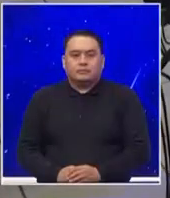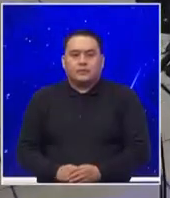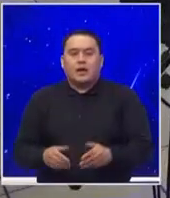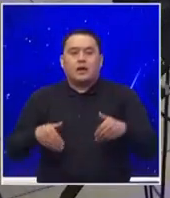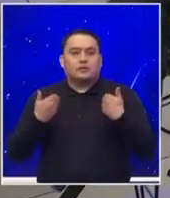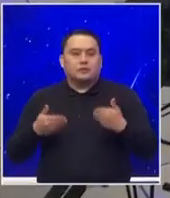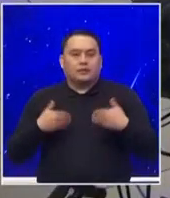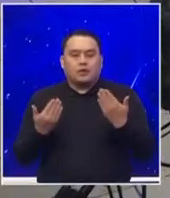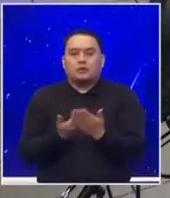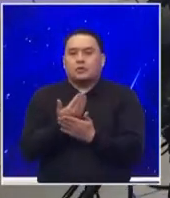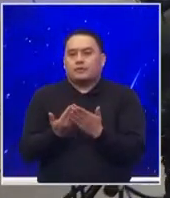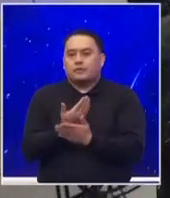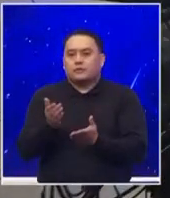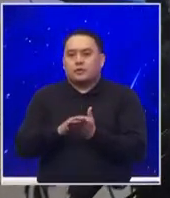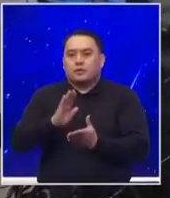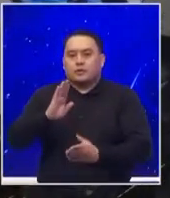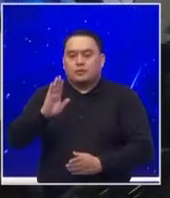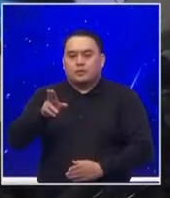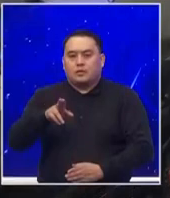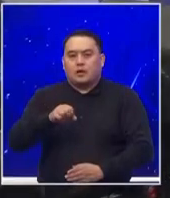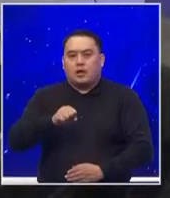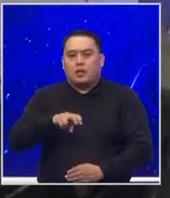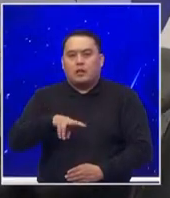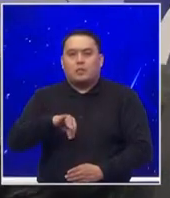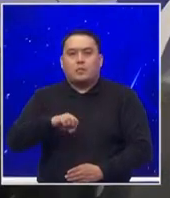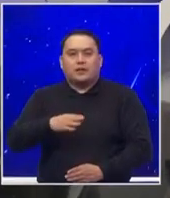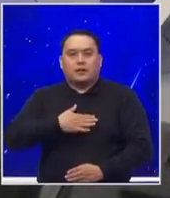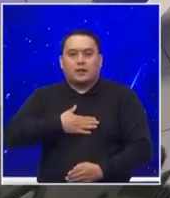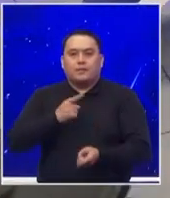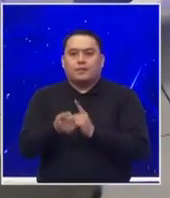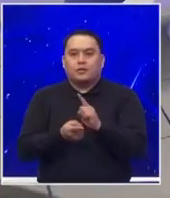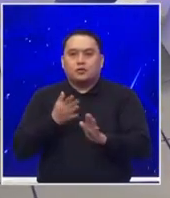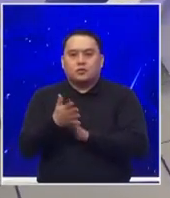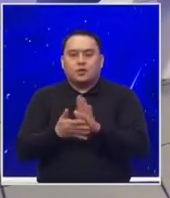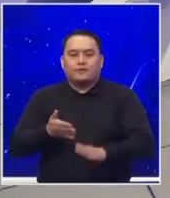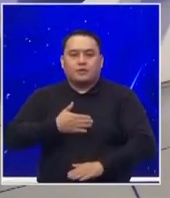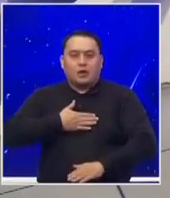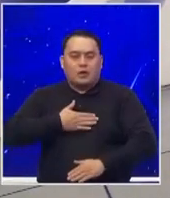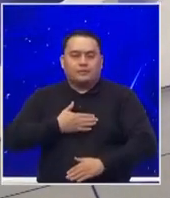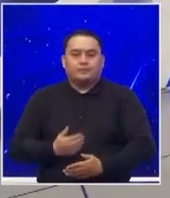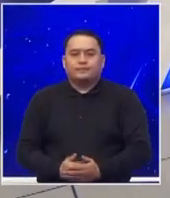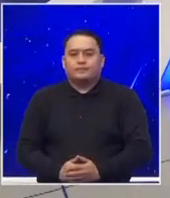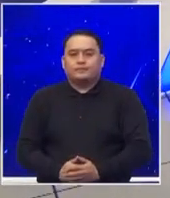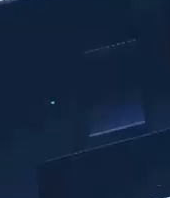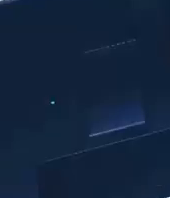Ассаламу алейкум, қадырменді көрермен, тікелей эфирде жаңалықтар, студияда Алмат Хамид, сурлы аудармада Марат Жақсылық бүгін көретіндеріміз.